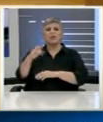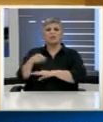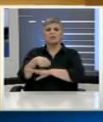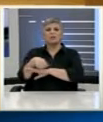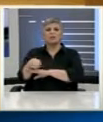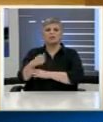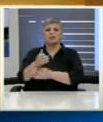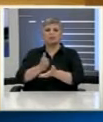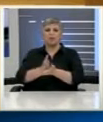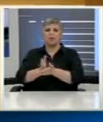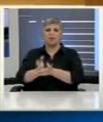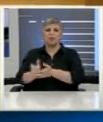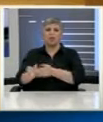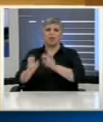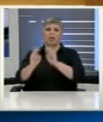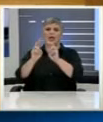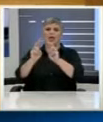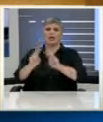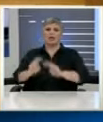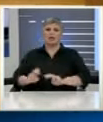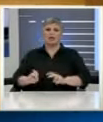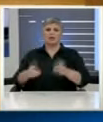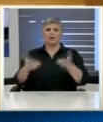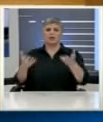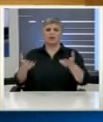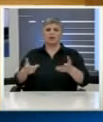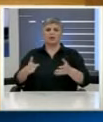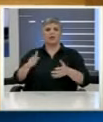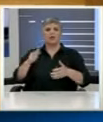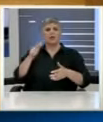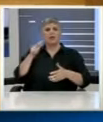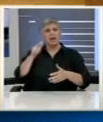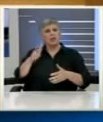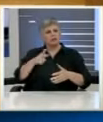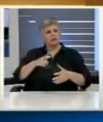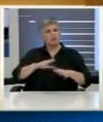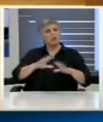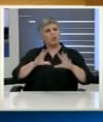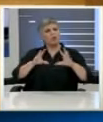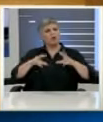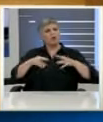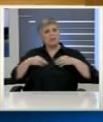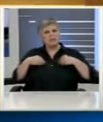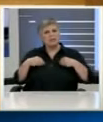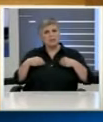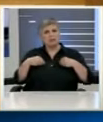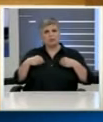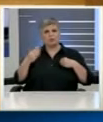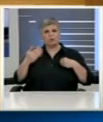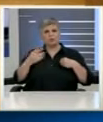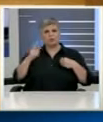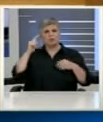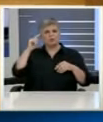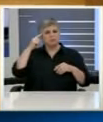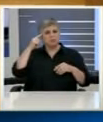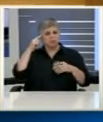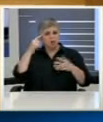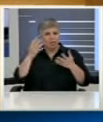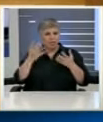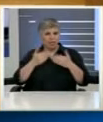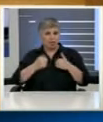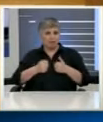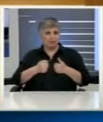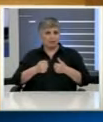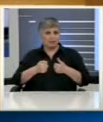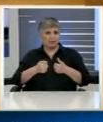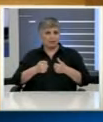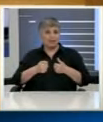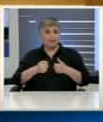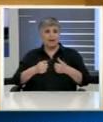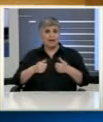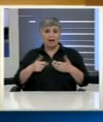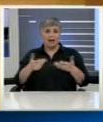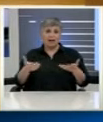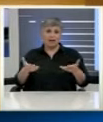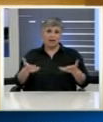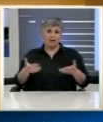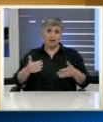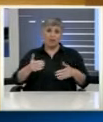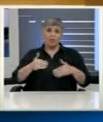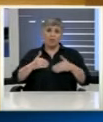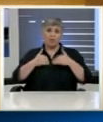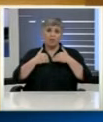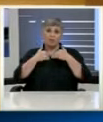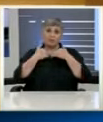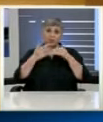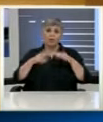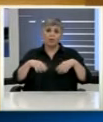έρευνα όποιες και αν είναι όσο αγαθές να το δεχτώ και αυτό όσο αγαθές και αν είναι οι προθέσεις αυτού που